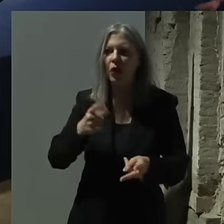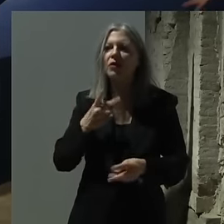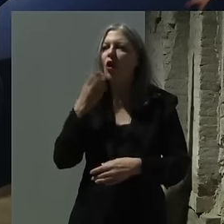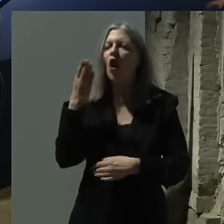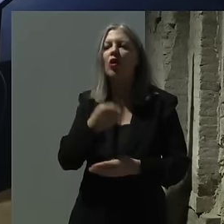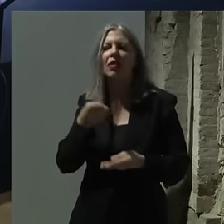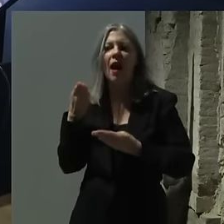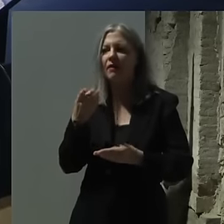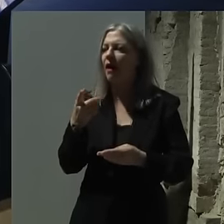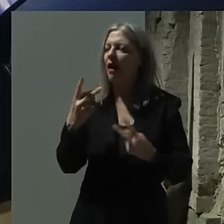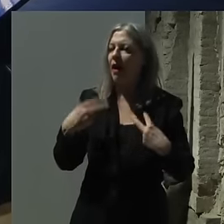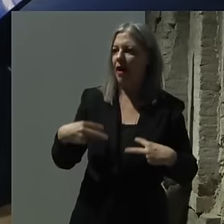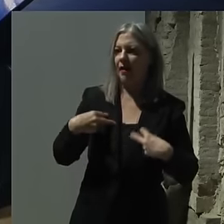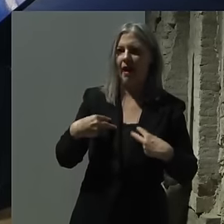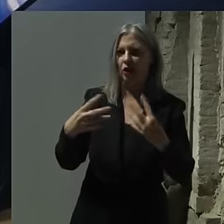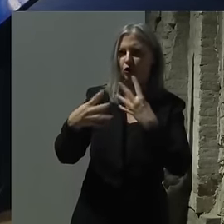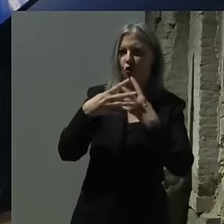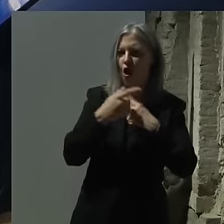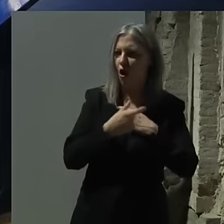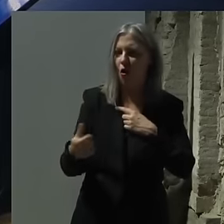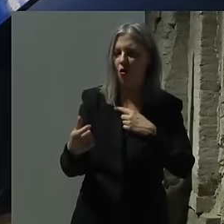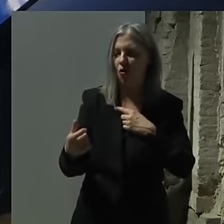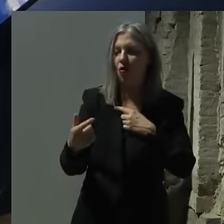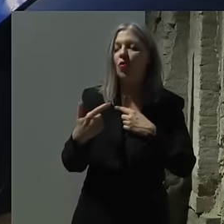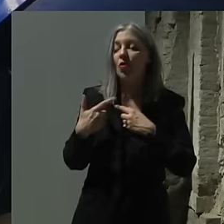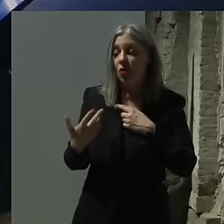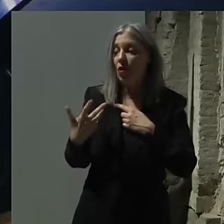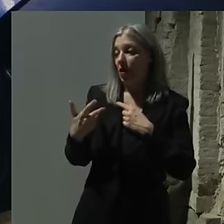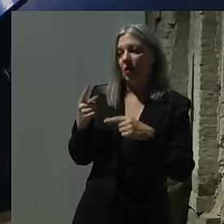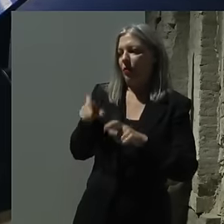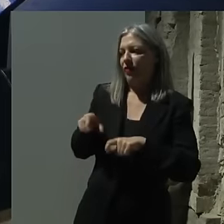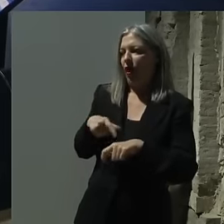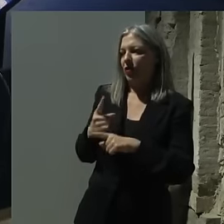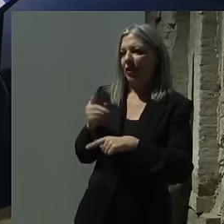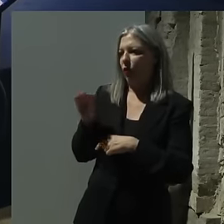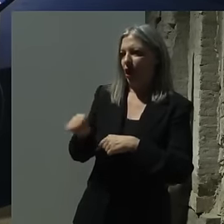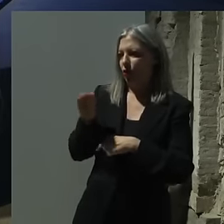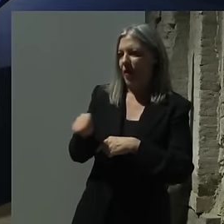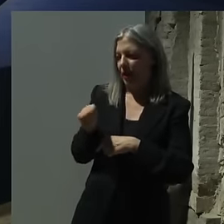la condanna all'ergastolo. Io non posso non farti questa domanda e poi un'altra,